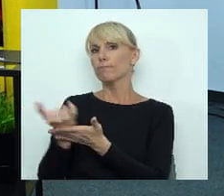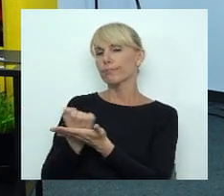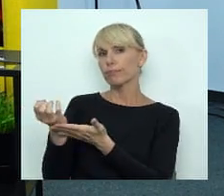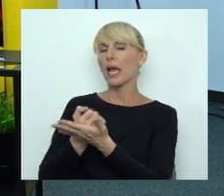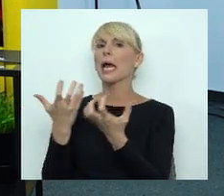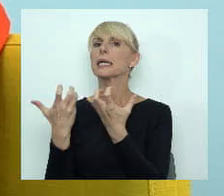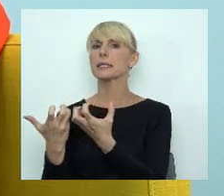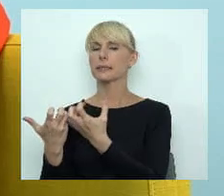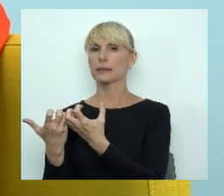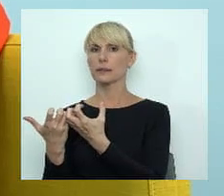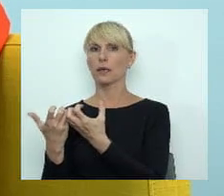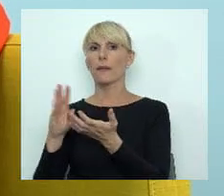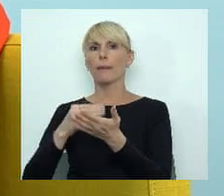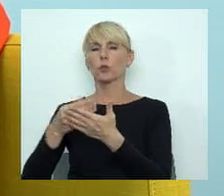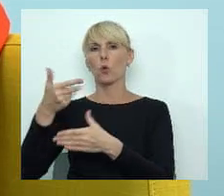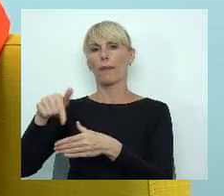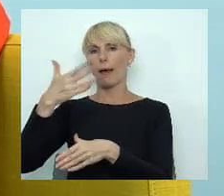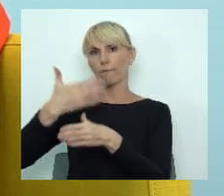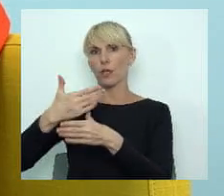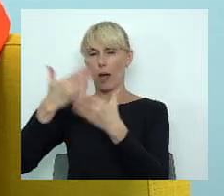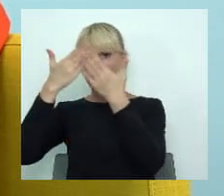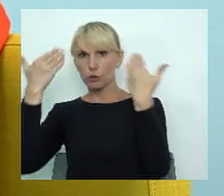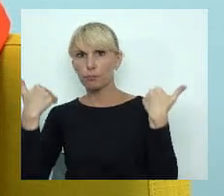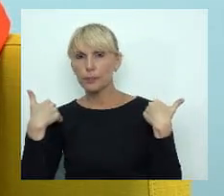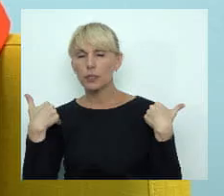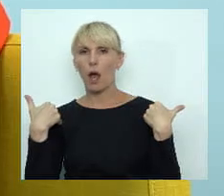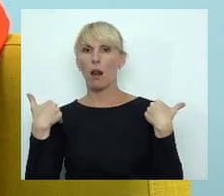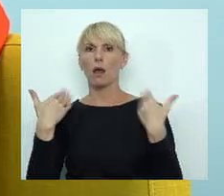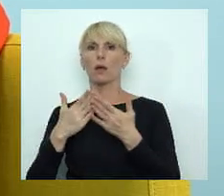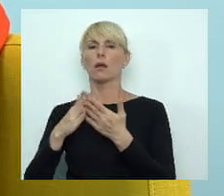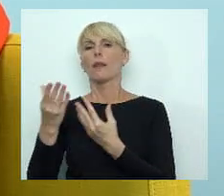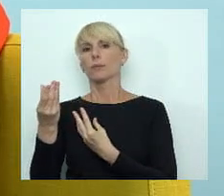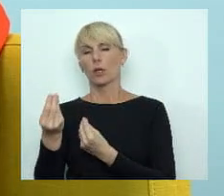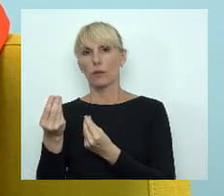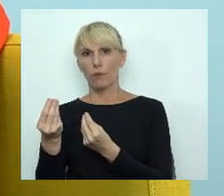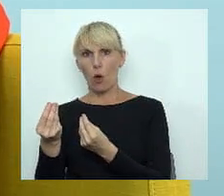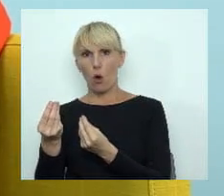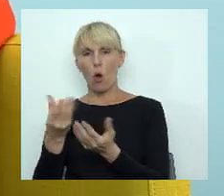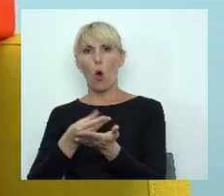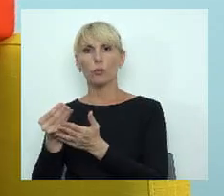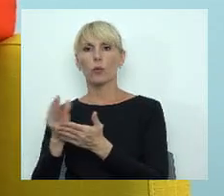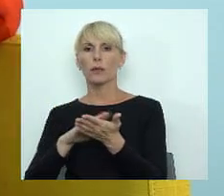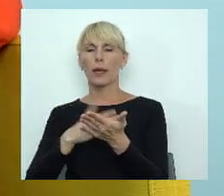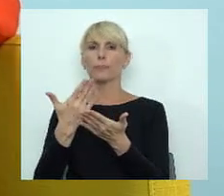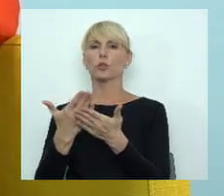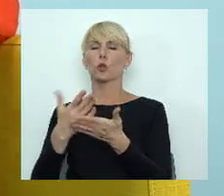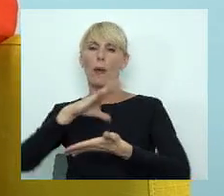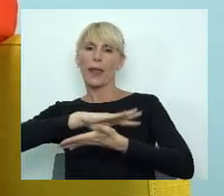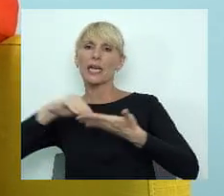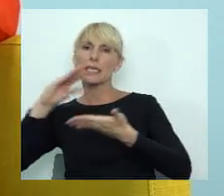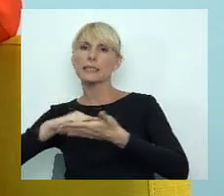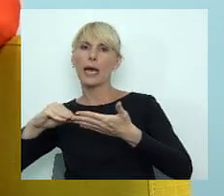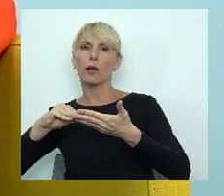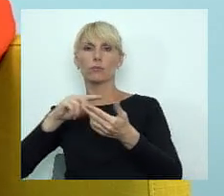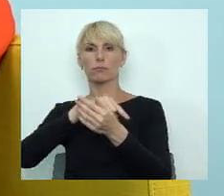W związku z czym, jeśli ten podmiot przyjmuje na przykład określoną opłatę za poszczególne strony skserowanej